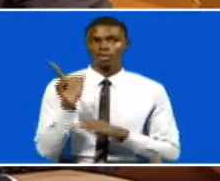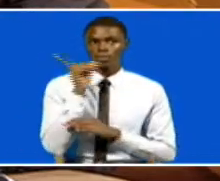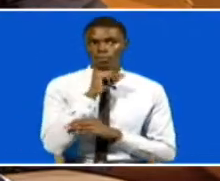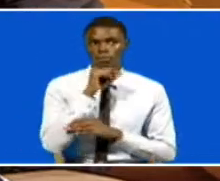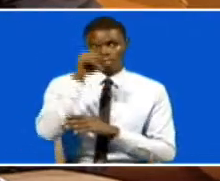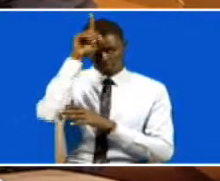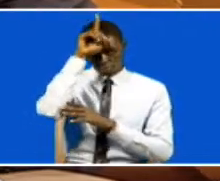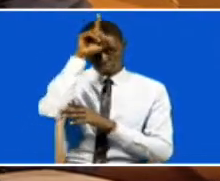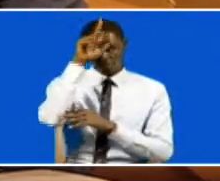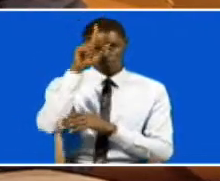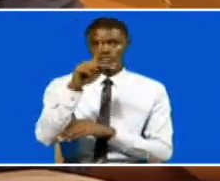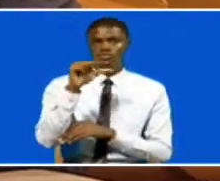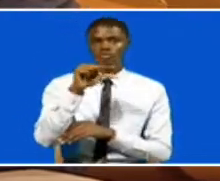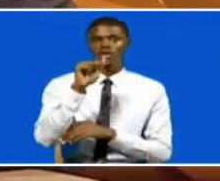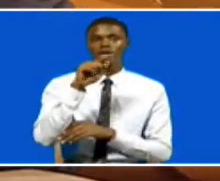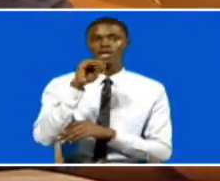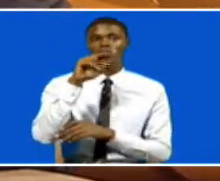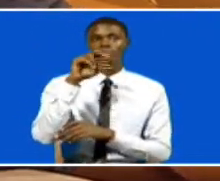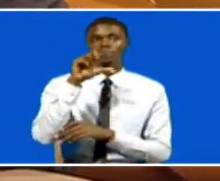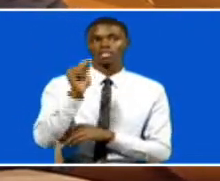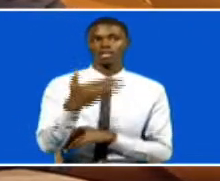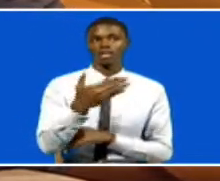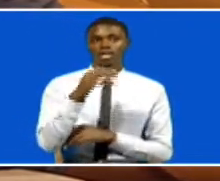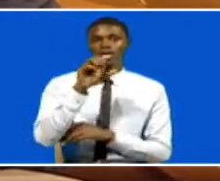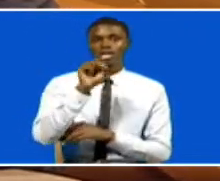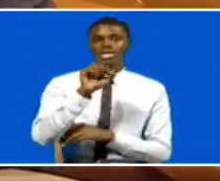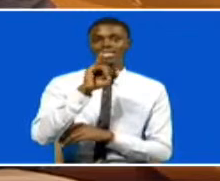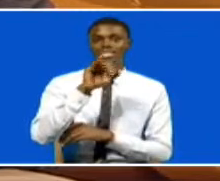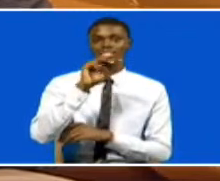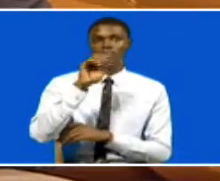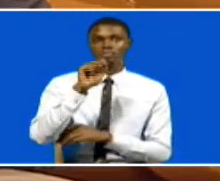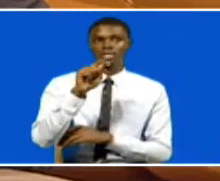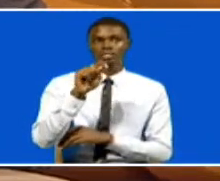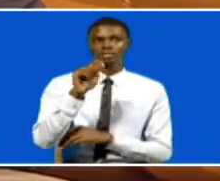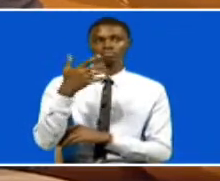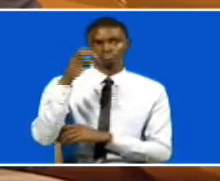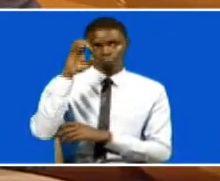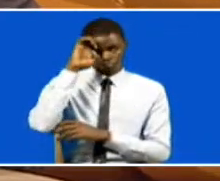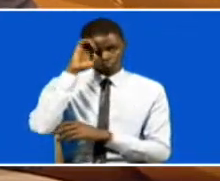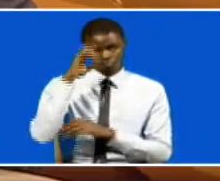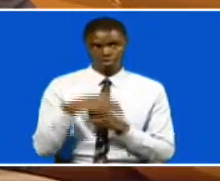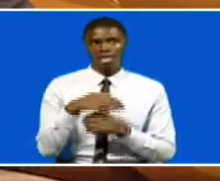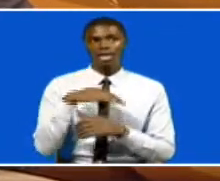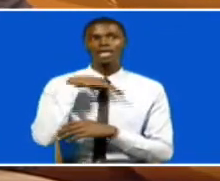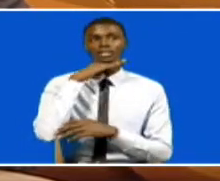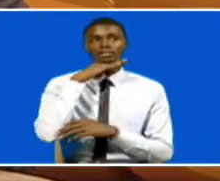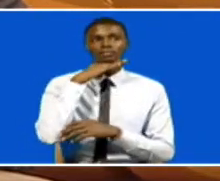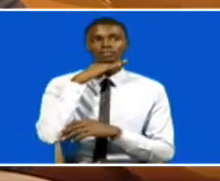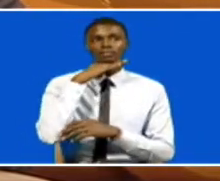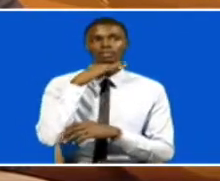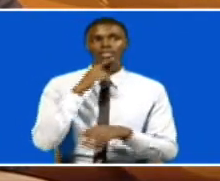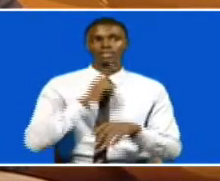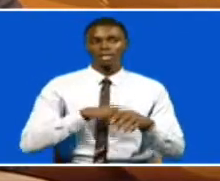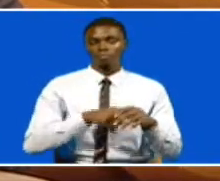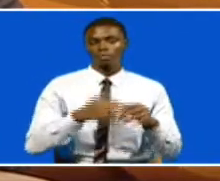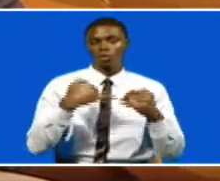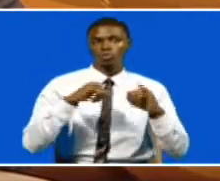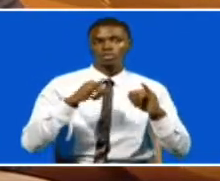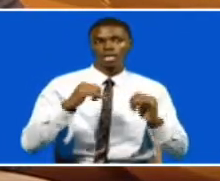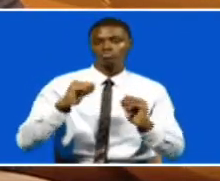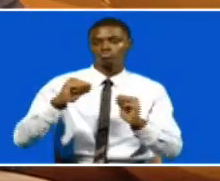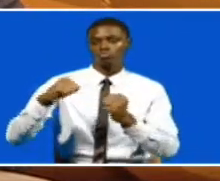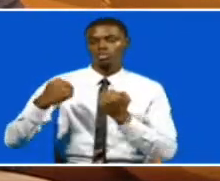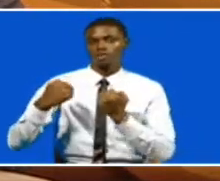cha Kaptinga, eneo la Simat, kaunti ya Uasin Gishu. Marehemu Brian aliuawa kwenye harakati ya kujaribu